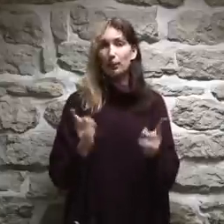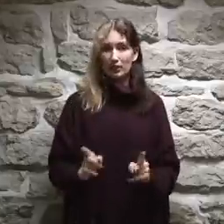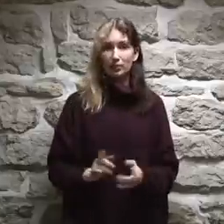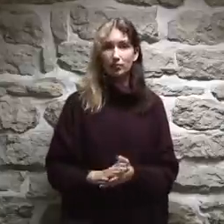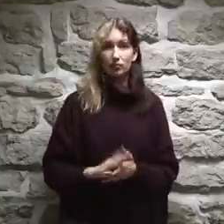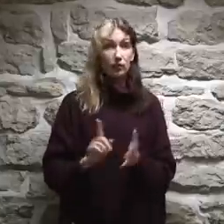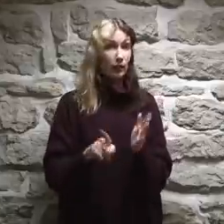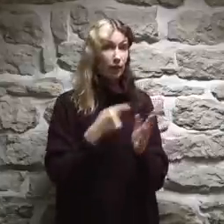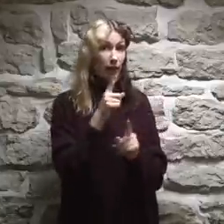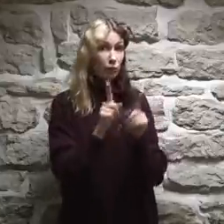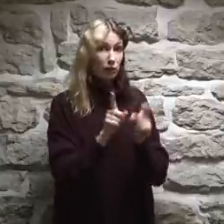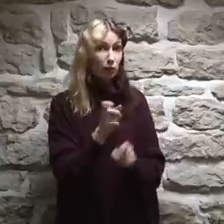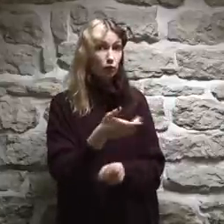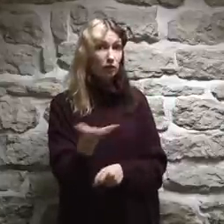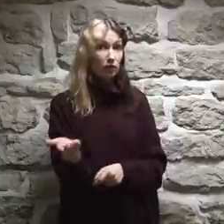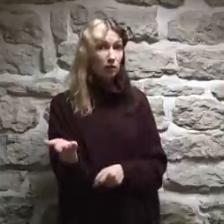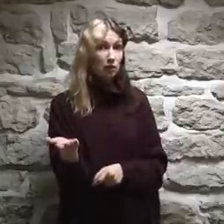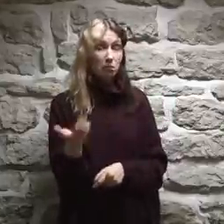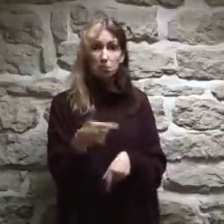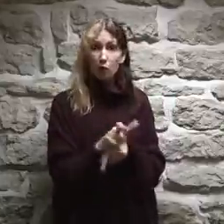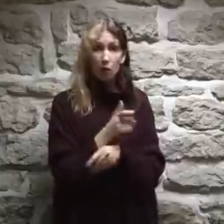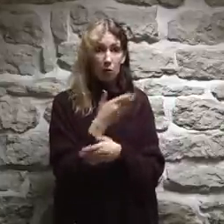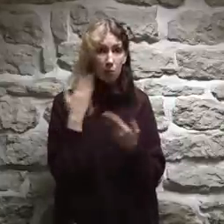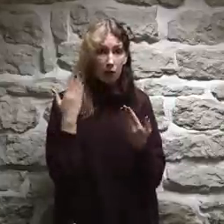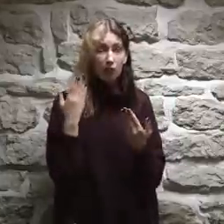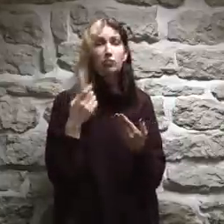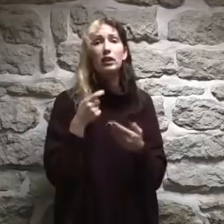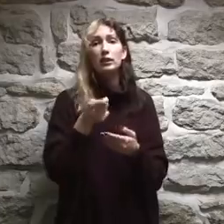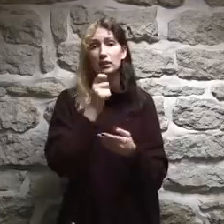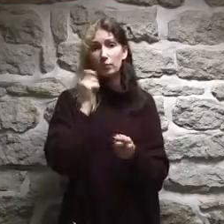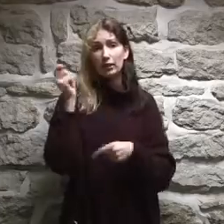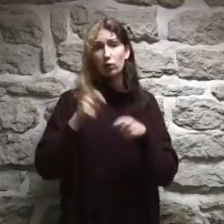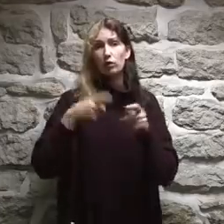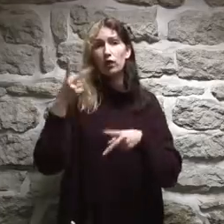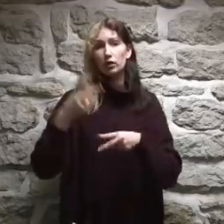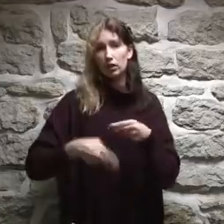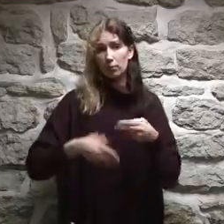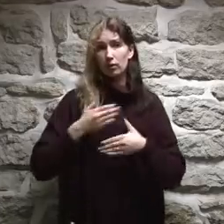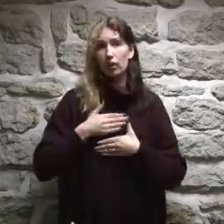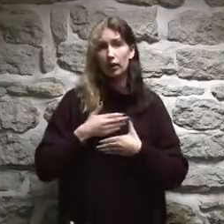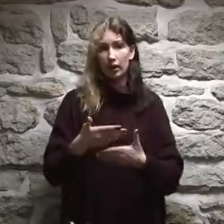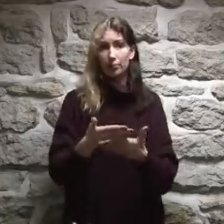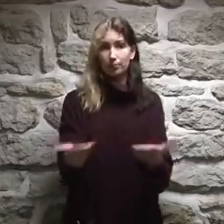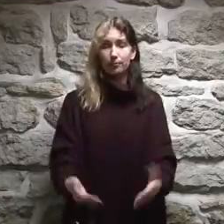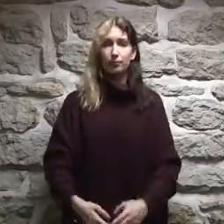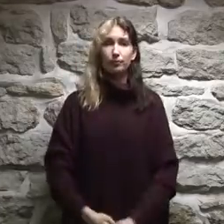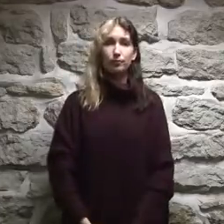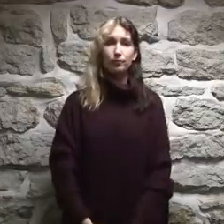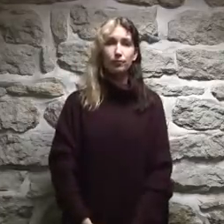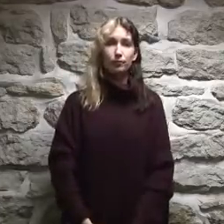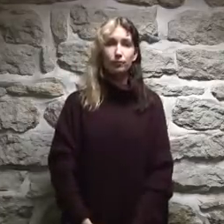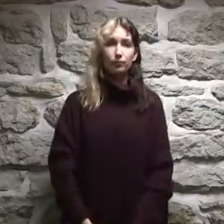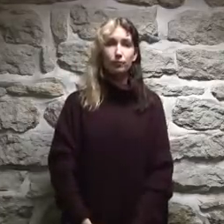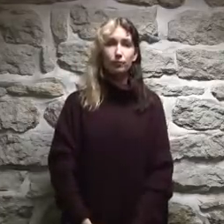Kas on veel küsimusi? Kui rohkem ei ole, siis pressikonverents on lõppenud. Aitäh teile!